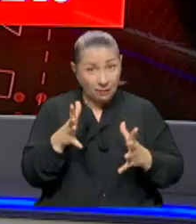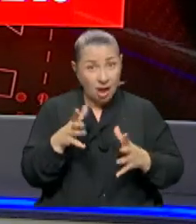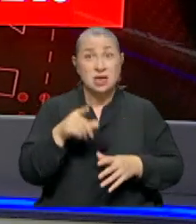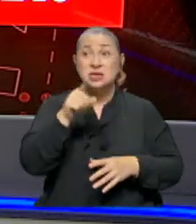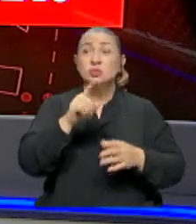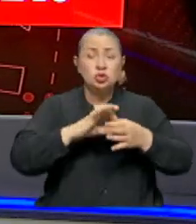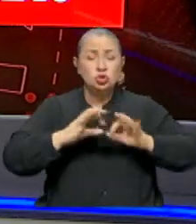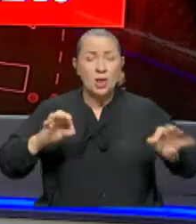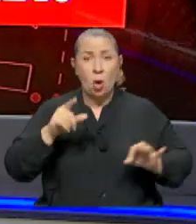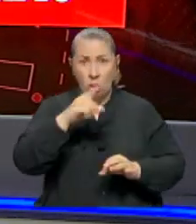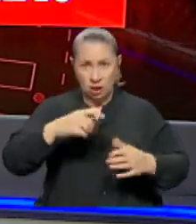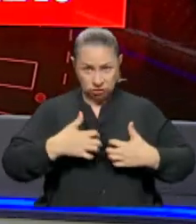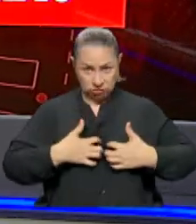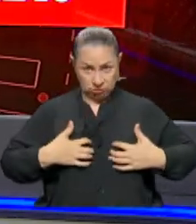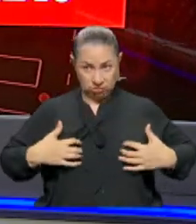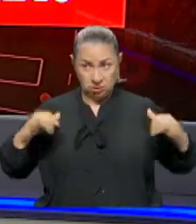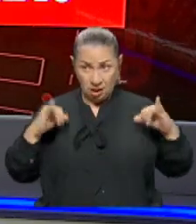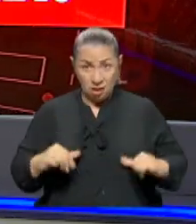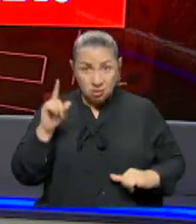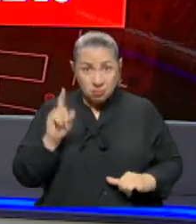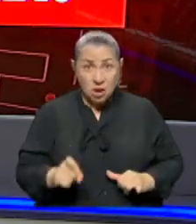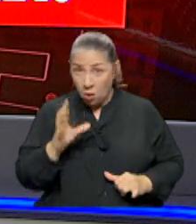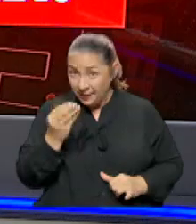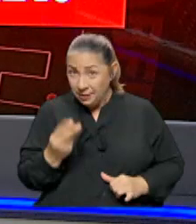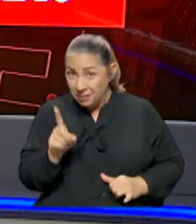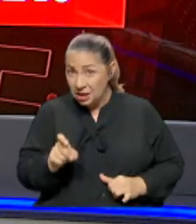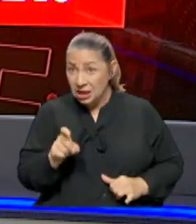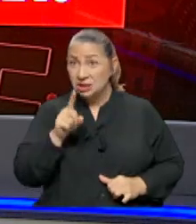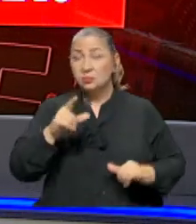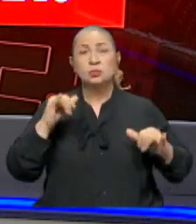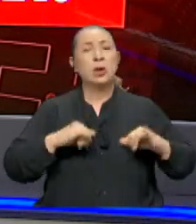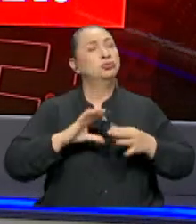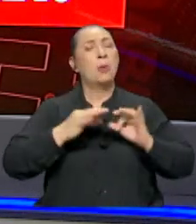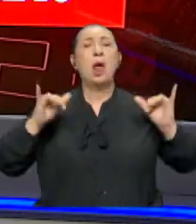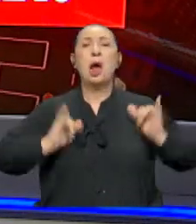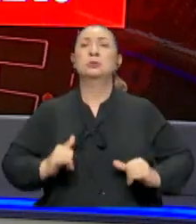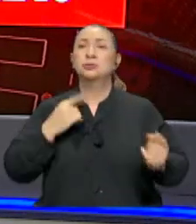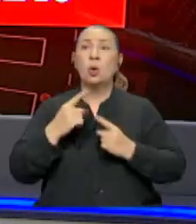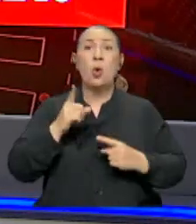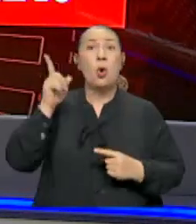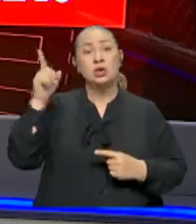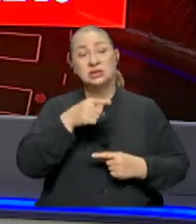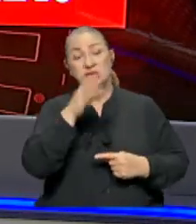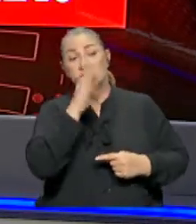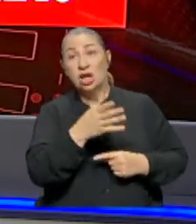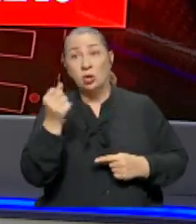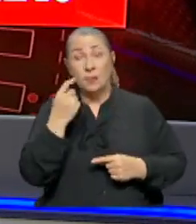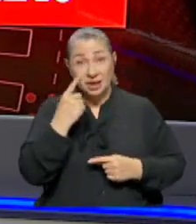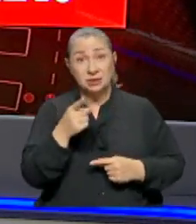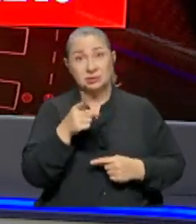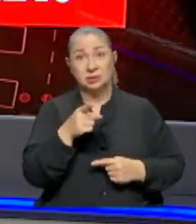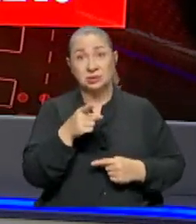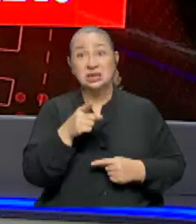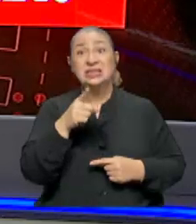sizin bu sözleriniz onları cesaretlendiriyor olabilir mi Siz burada bu sözleri söylüyorsunuz da orada sizi ciddiye alıyorlar